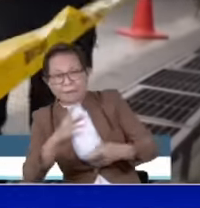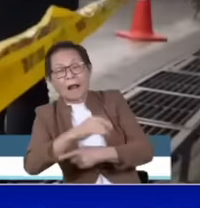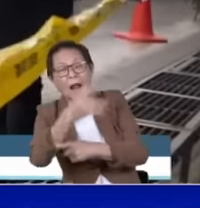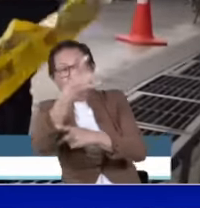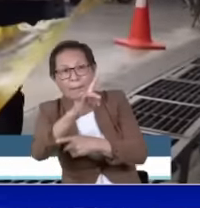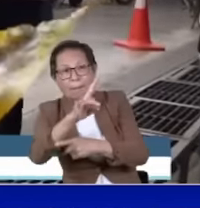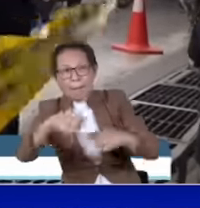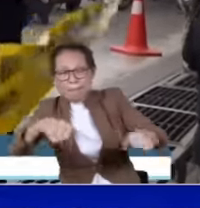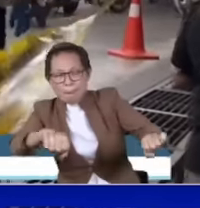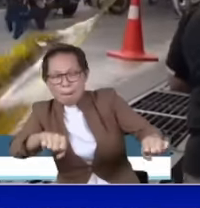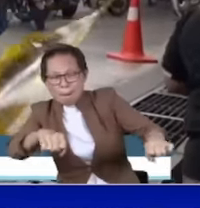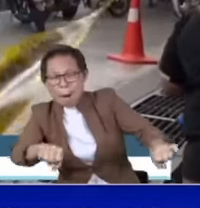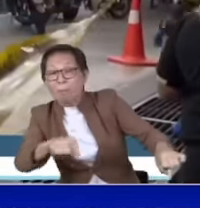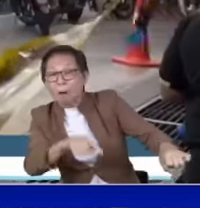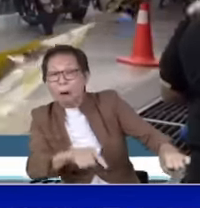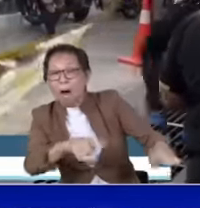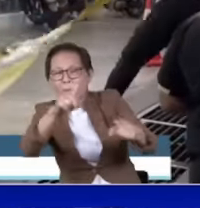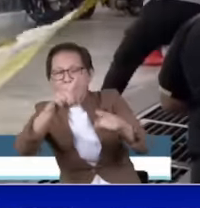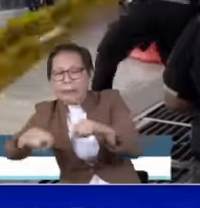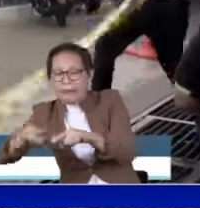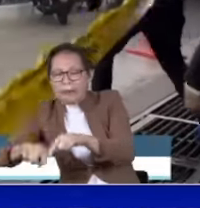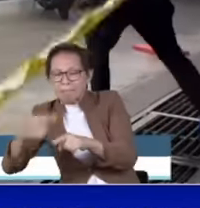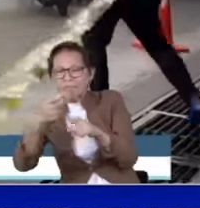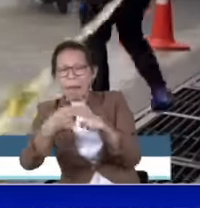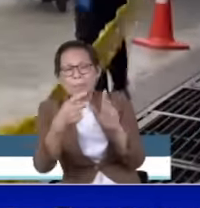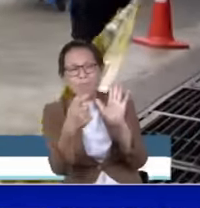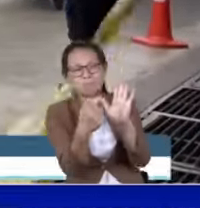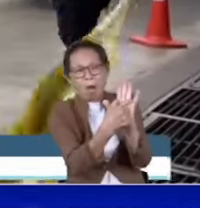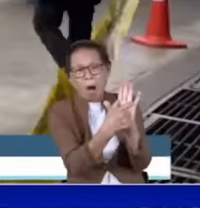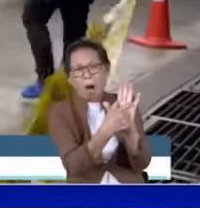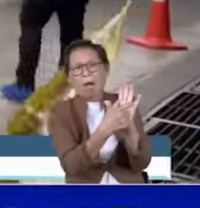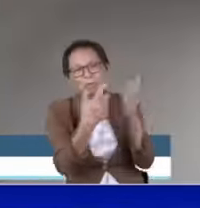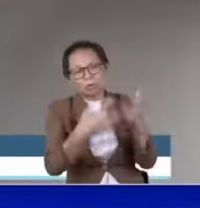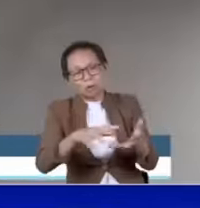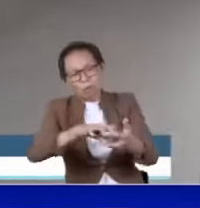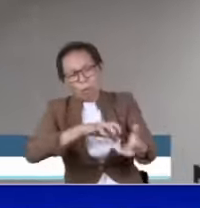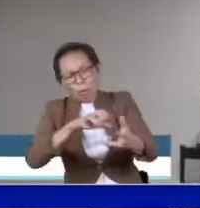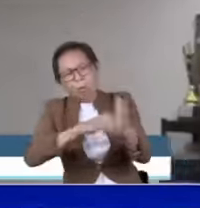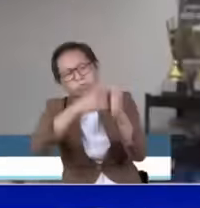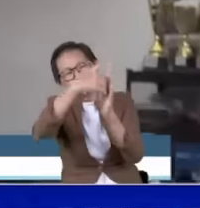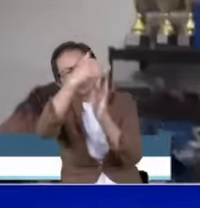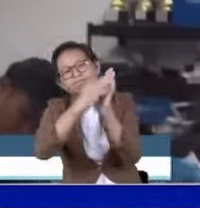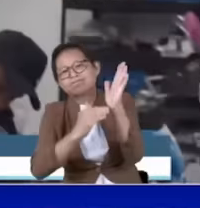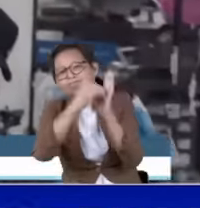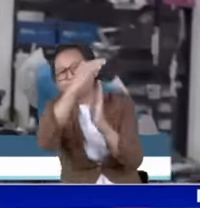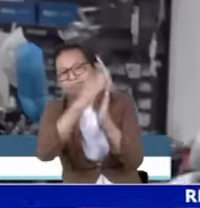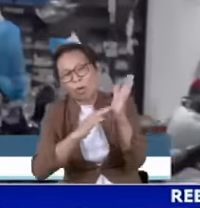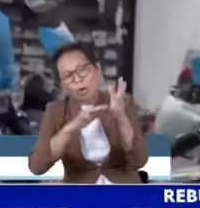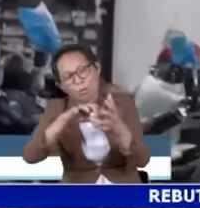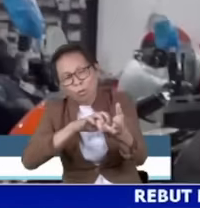18 motocycle telah mengalami kerusakan chart